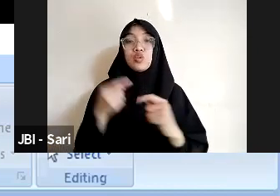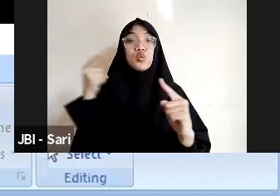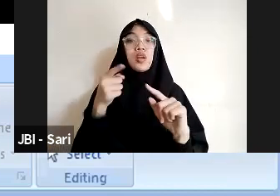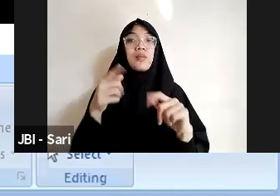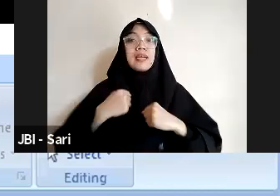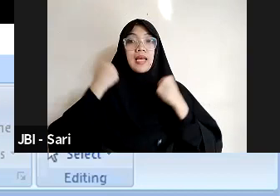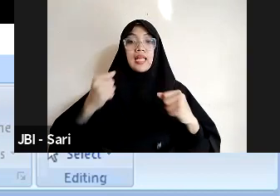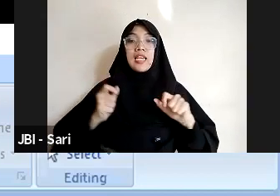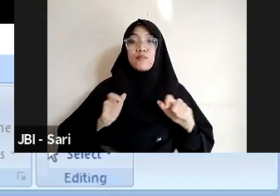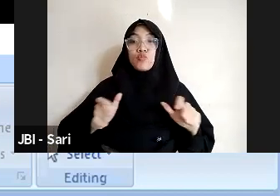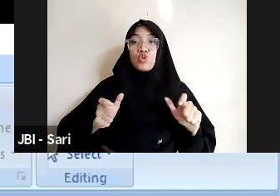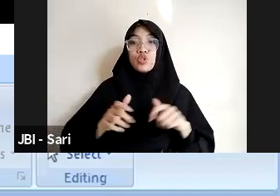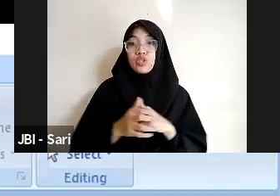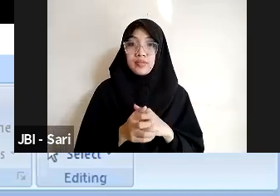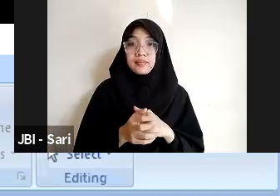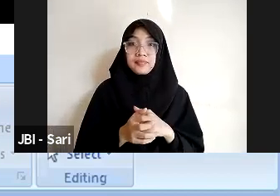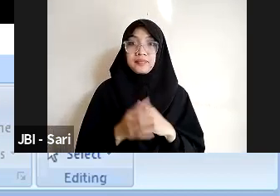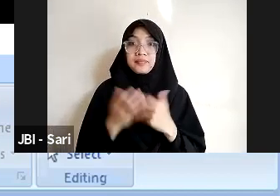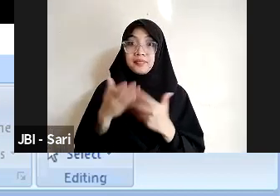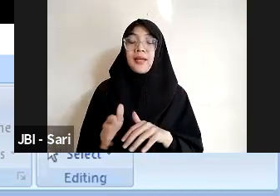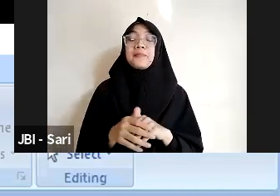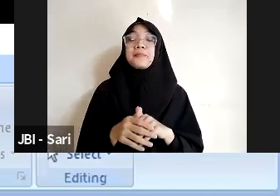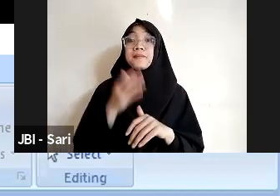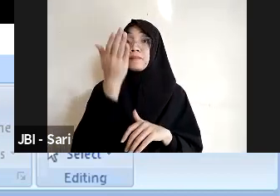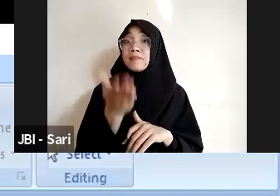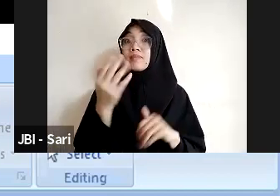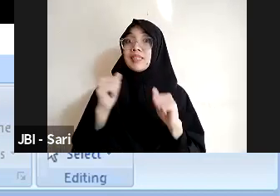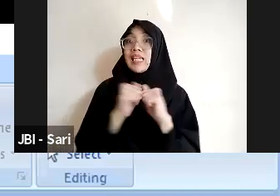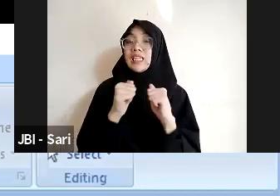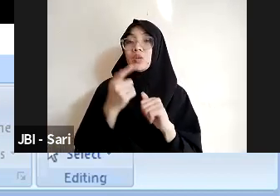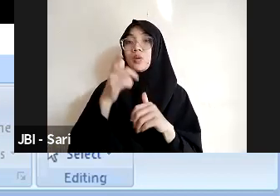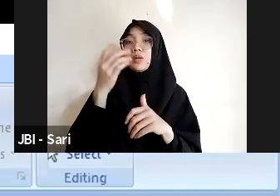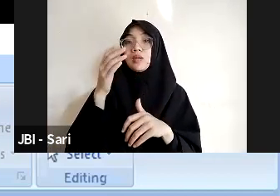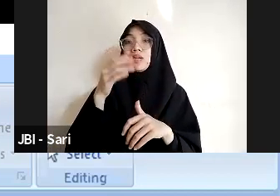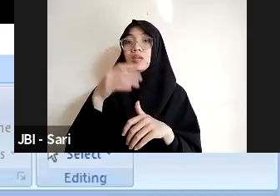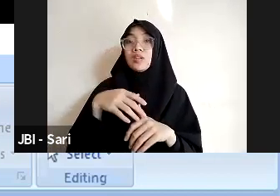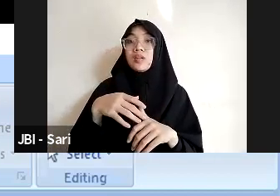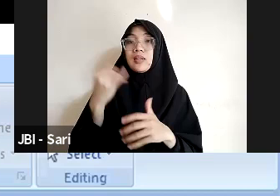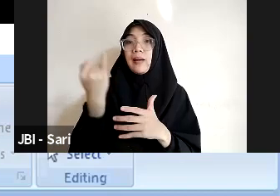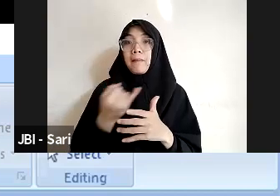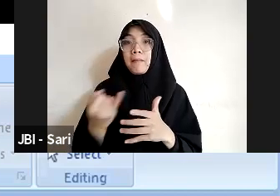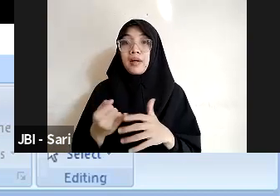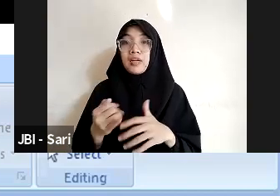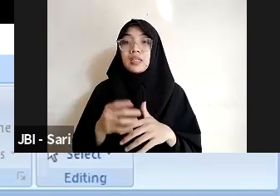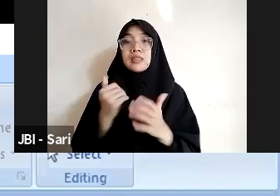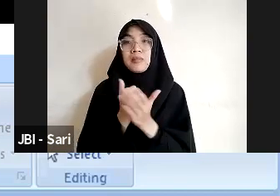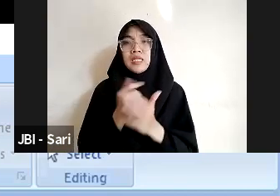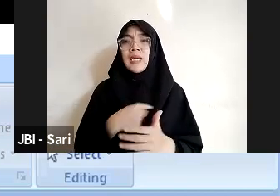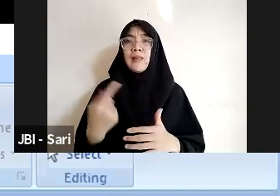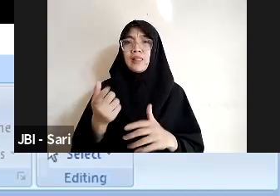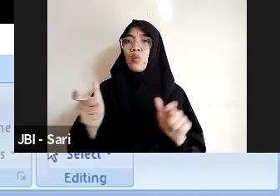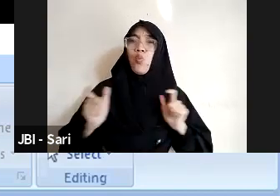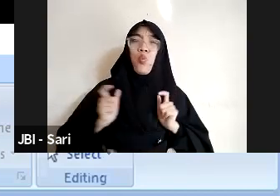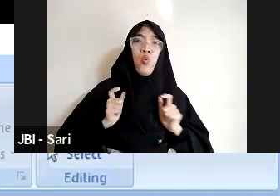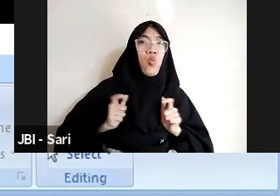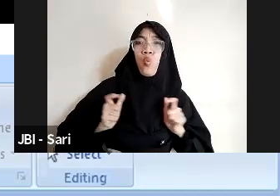imunitas. Nah, ini yang saya janjikan tadi, ini adalah gambar pentopendem. kita itu kaya untuk yang seperti ini. Gunung Kidul